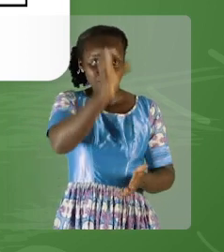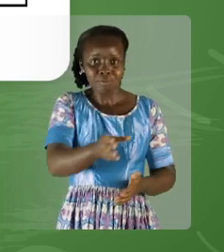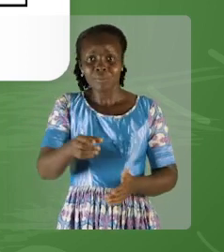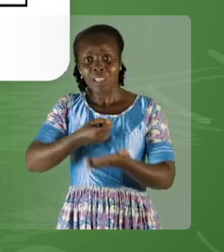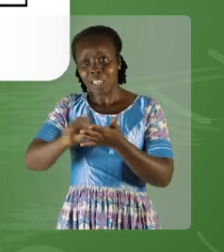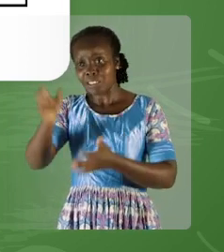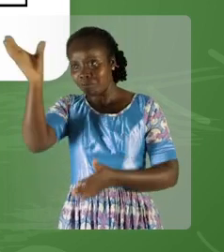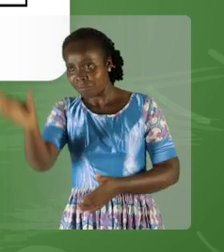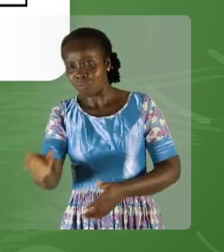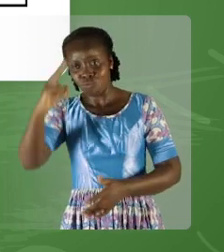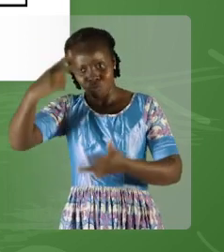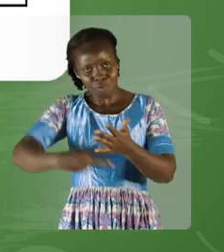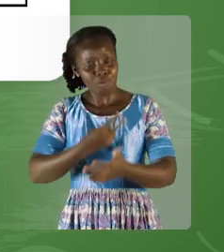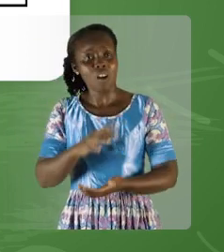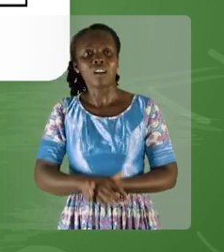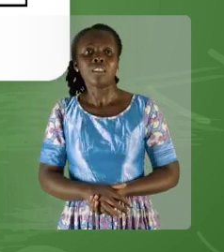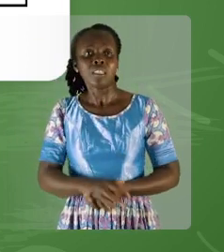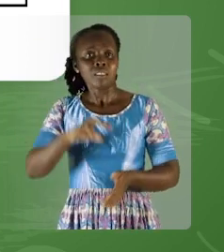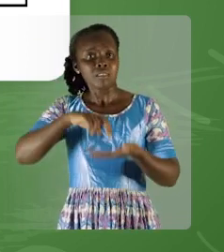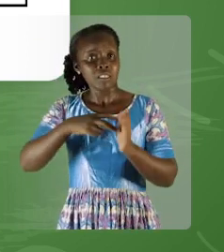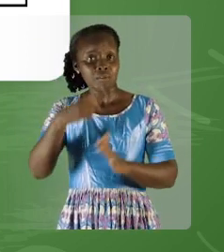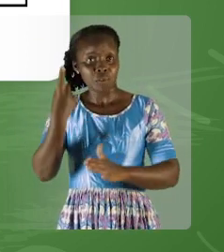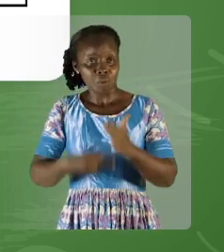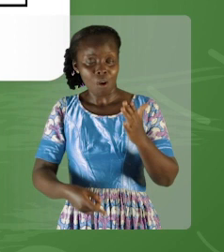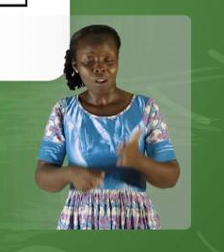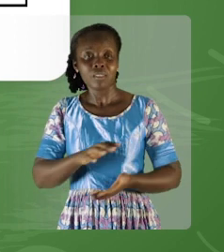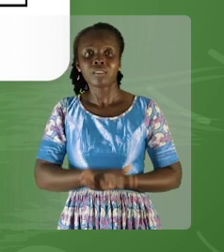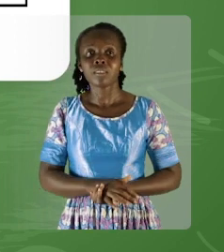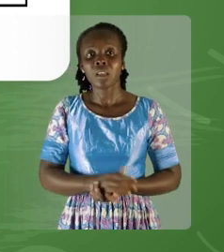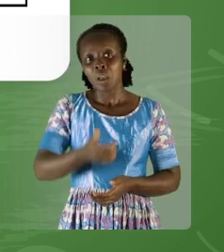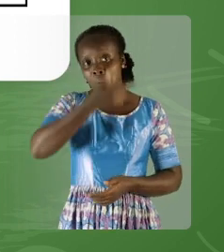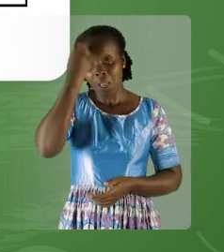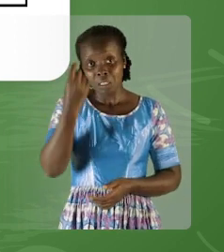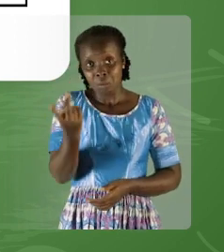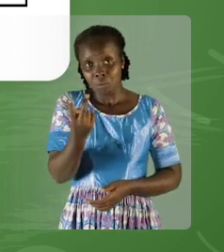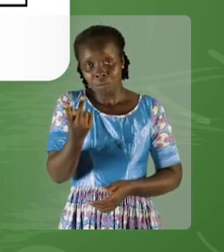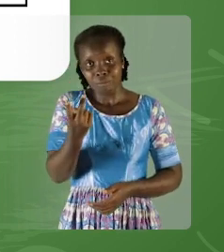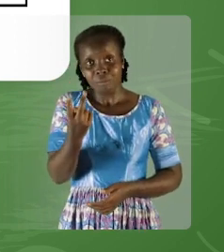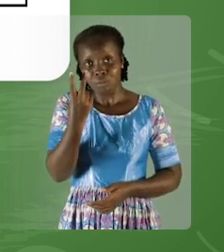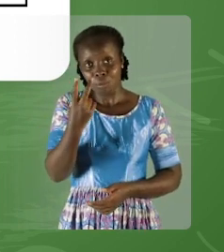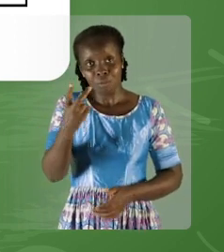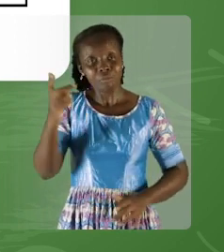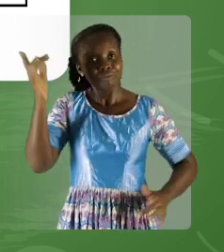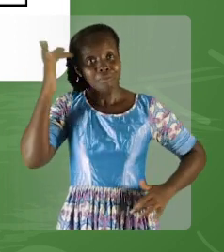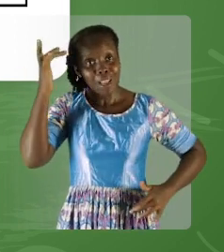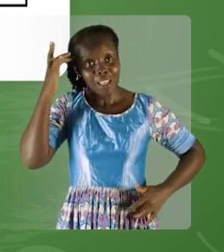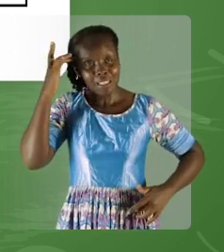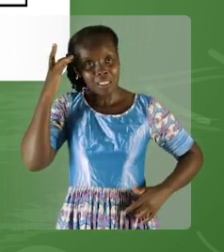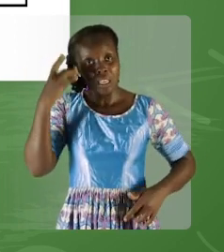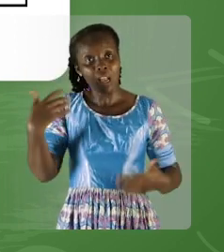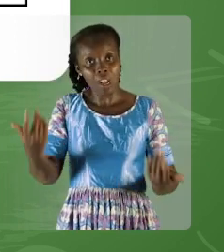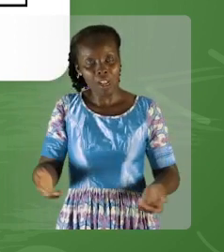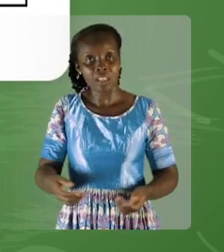colonnes, c'est-à-dire dans les maladies endémiques et dans les maladies parasitaires, parce que ces deux maladies sont à la fois